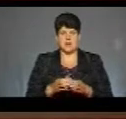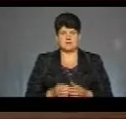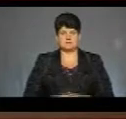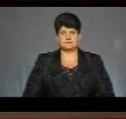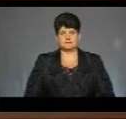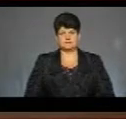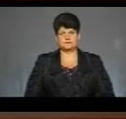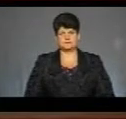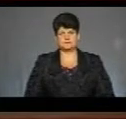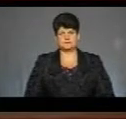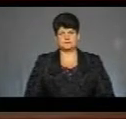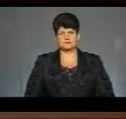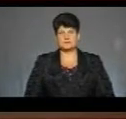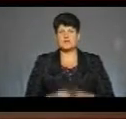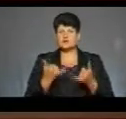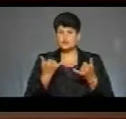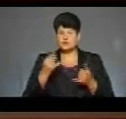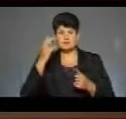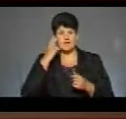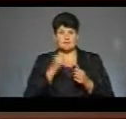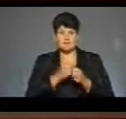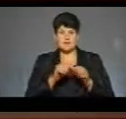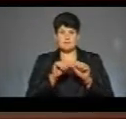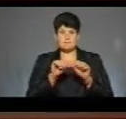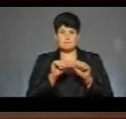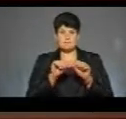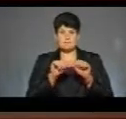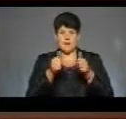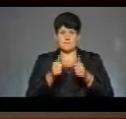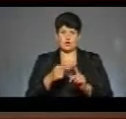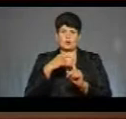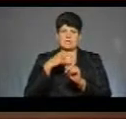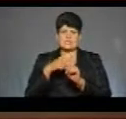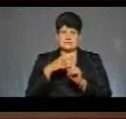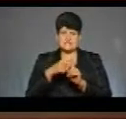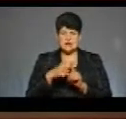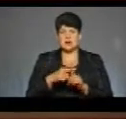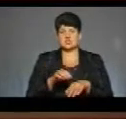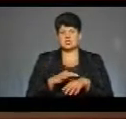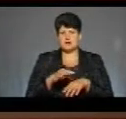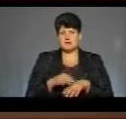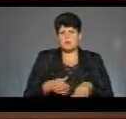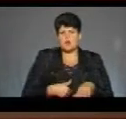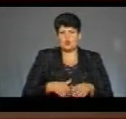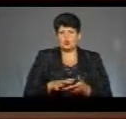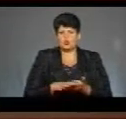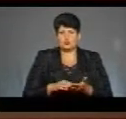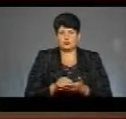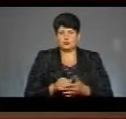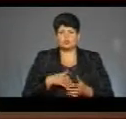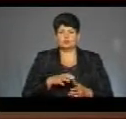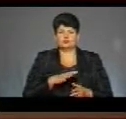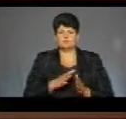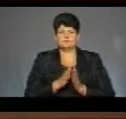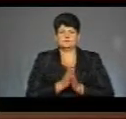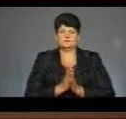Андрій Грицько. Сьогодні в Києві біля пам'ятного хреста жертвам Голодомору та політичних репресій відбувся мітинг-реквієм та